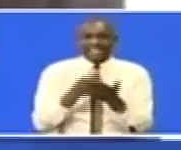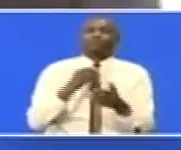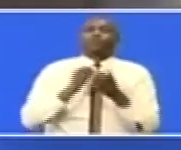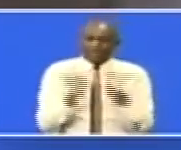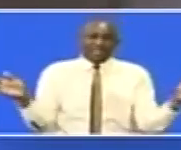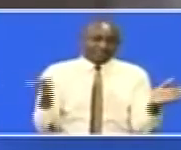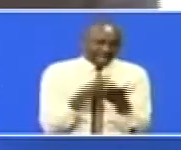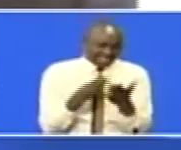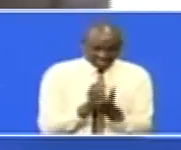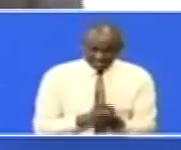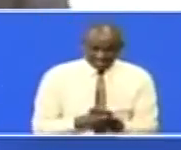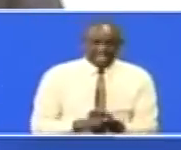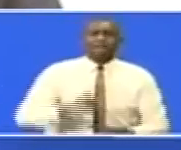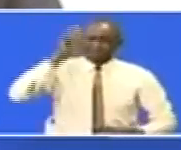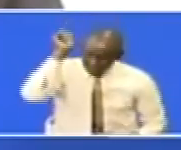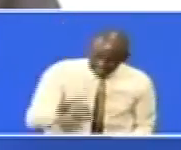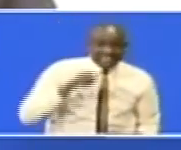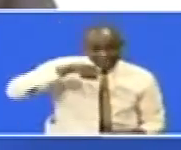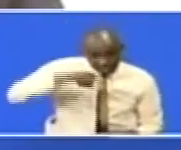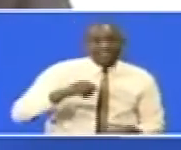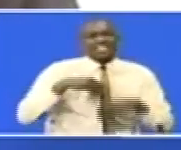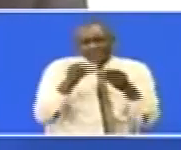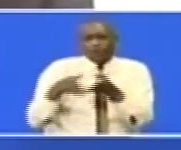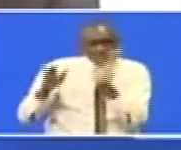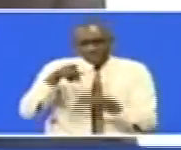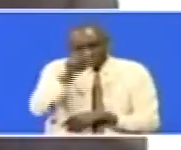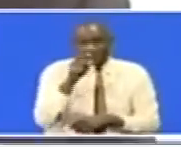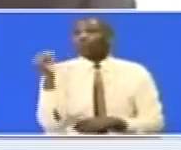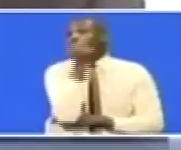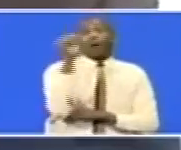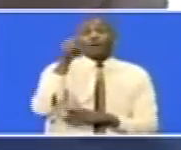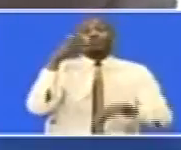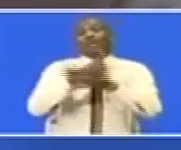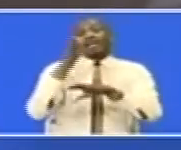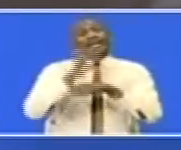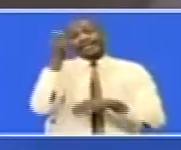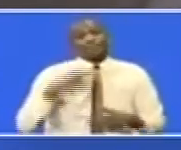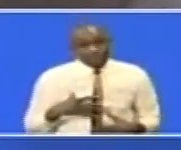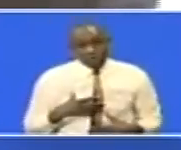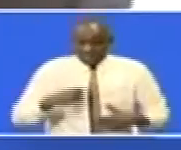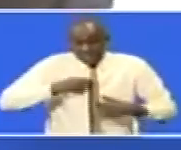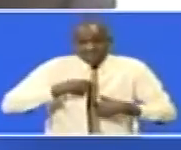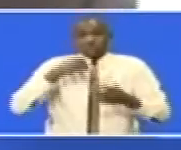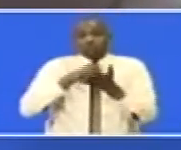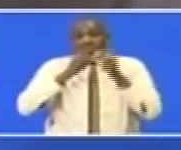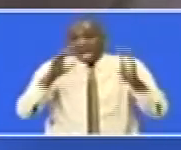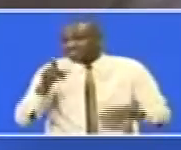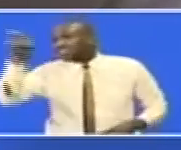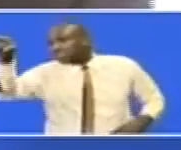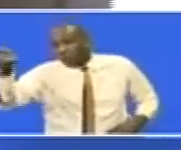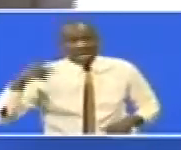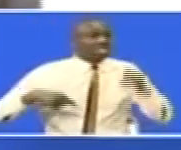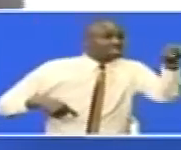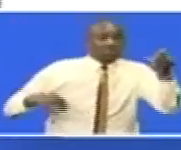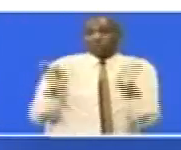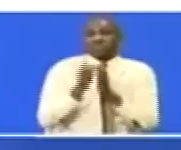umma, lazima wasipatiwe nafasi kuzunguka wakidanganya wa Kenya ati sio mimi ni yule ama ilikuwa